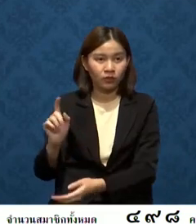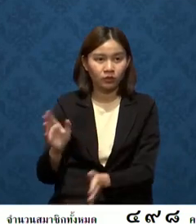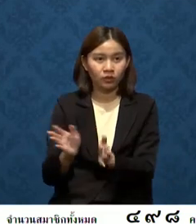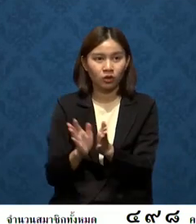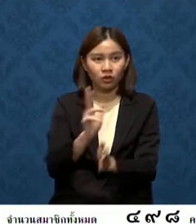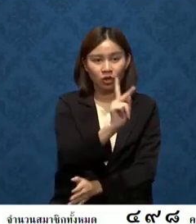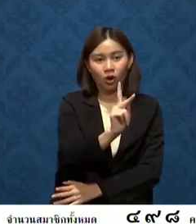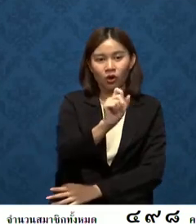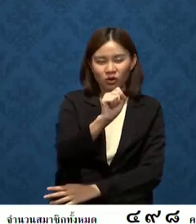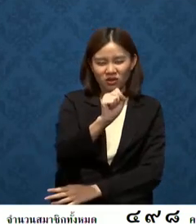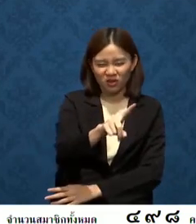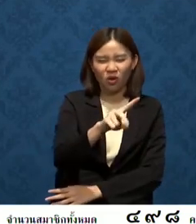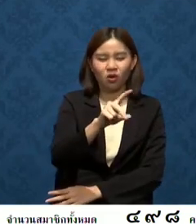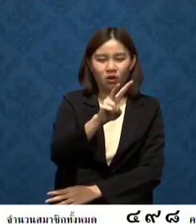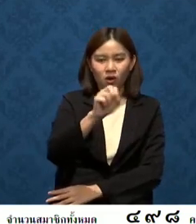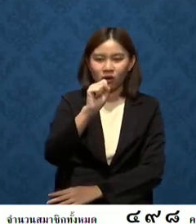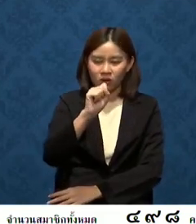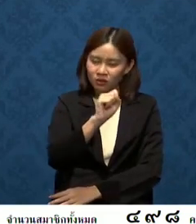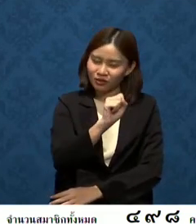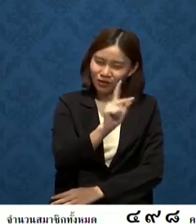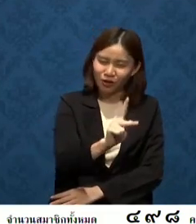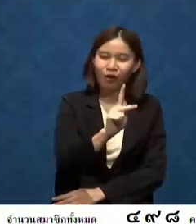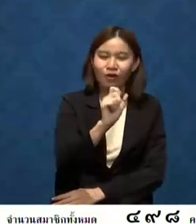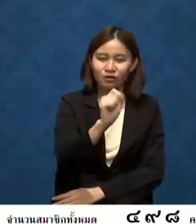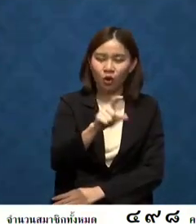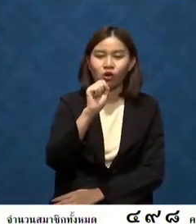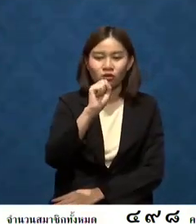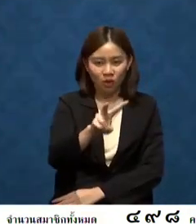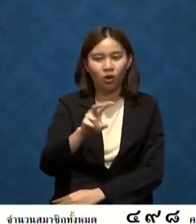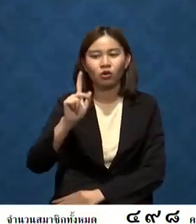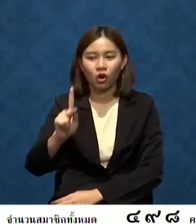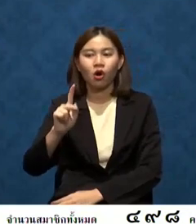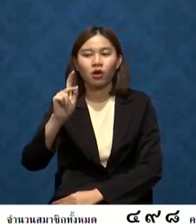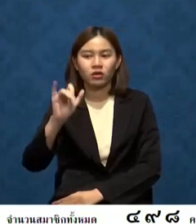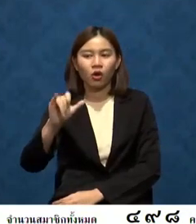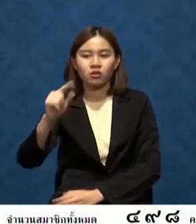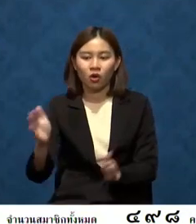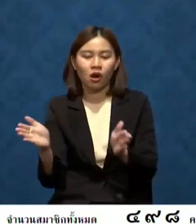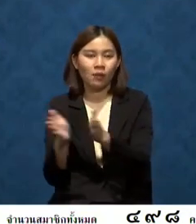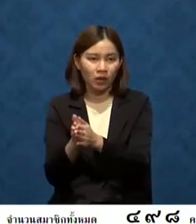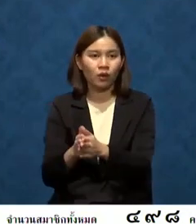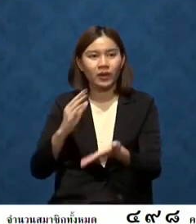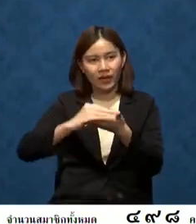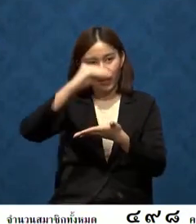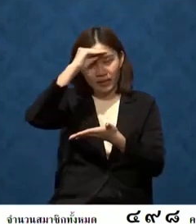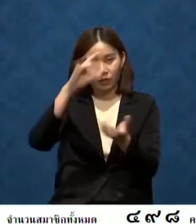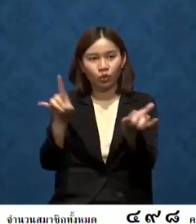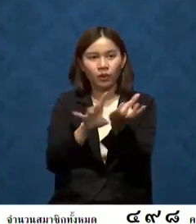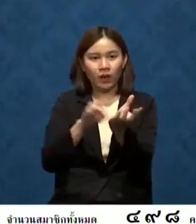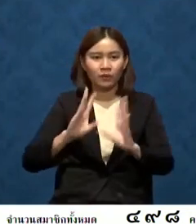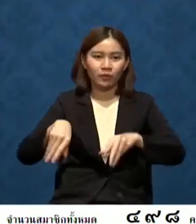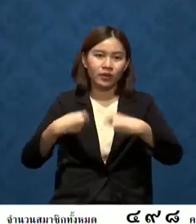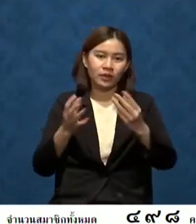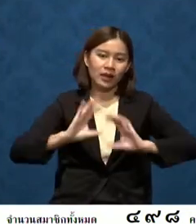กสสกับกยศด้วยกันแล้วก็มาสร้างการเรียนฟรีเพิ่มมีคุณภาพไปสู่รัฐบาล